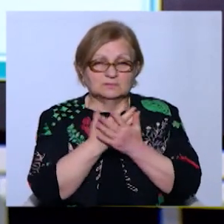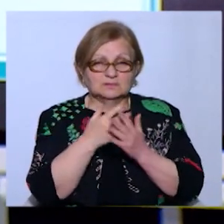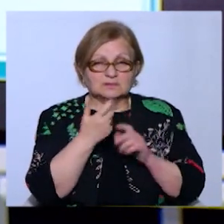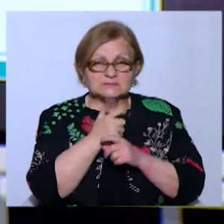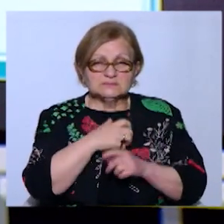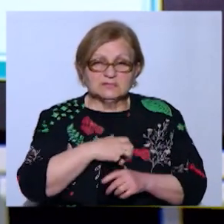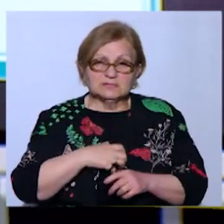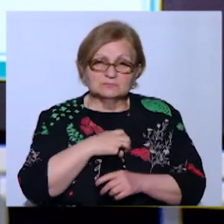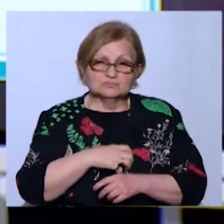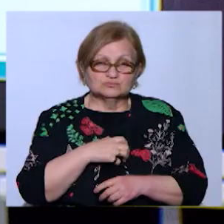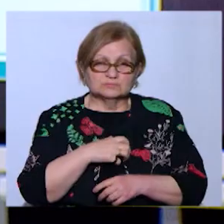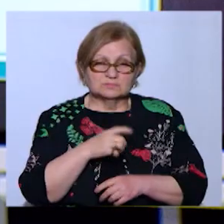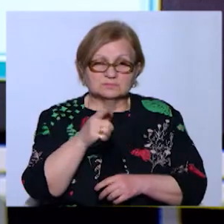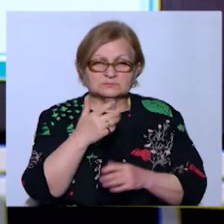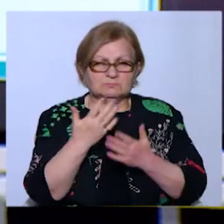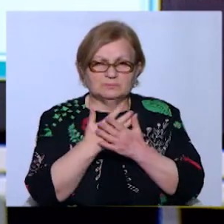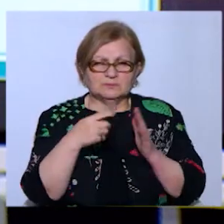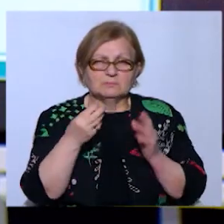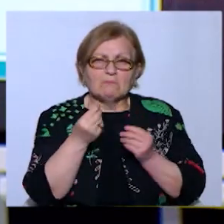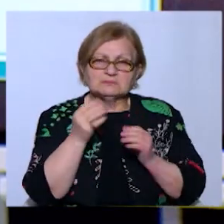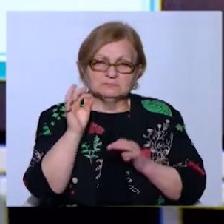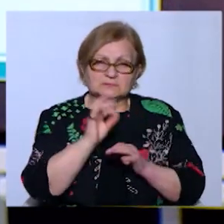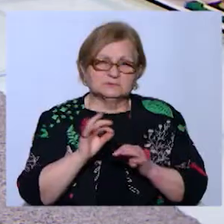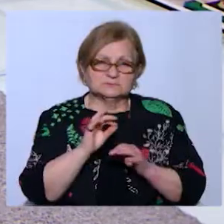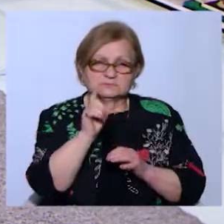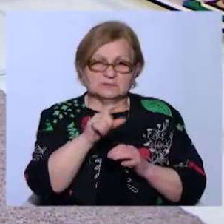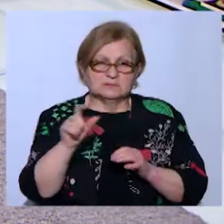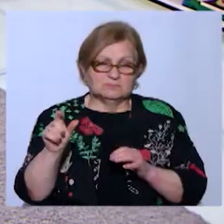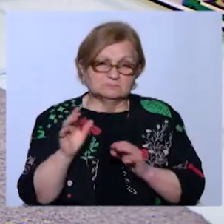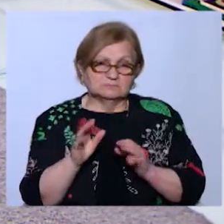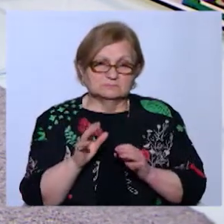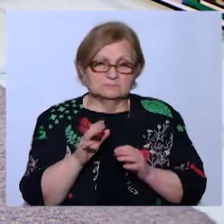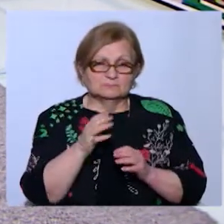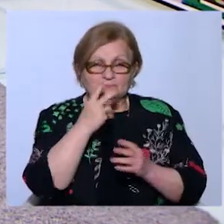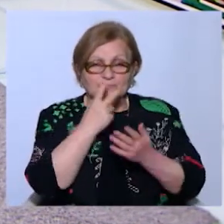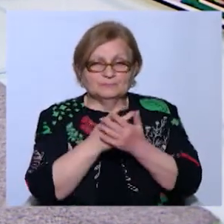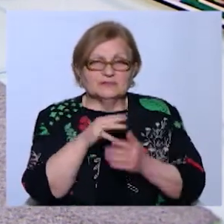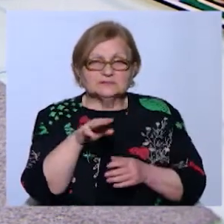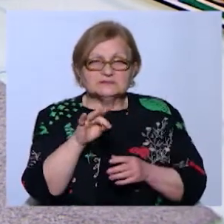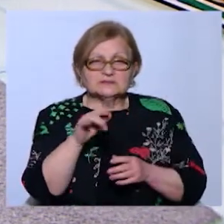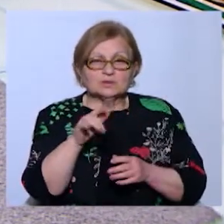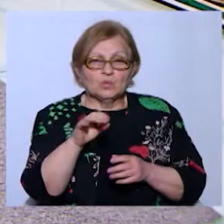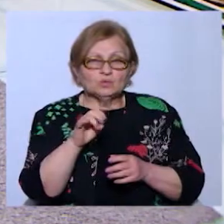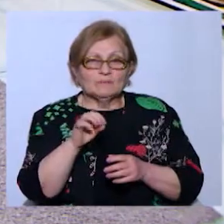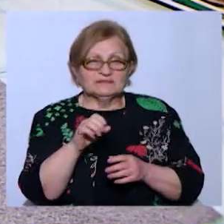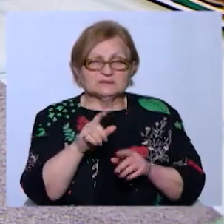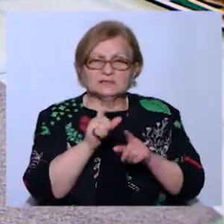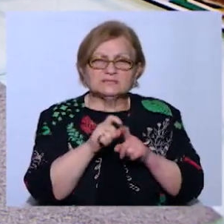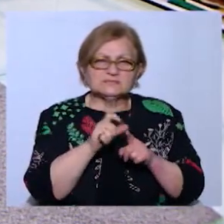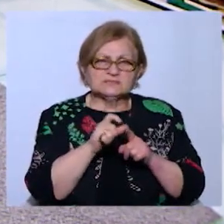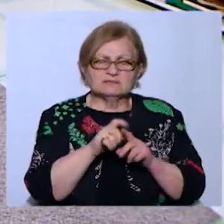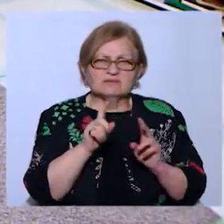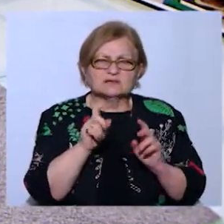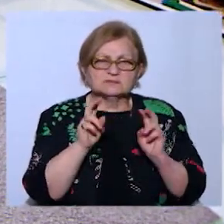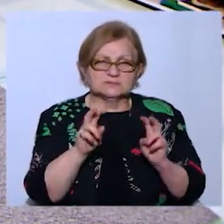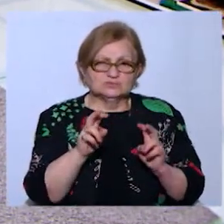ძალიან მნიშვნელოვანი ფილმია მათემატიკაზე და მათემატიკოსებზე. მოდით ტრიგონომეტრია გავიგოთ, რა არის ჯერ სიტყვის მნიშვნელობა